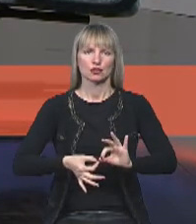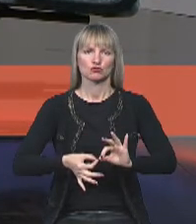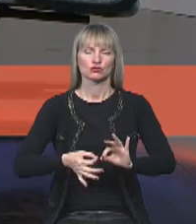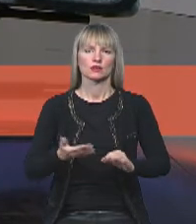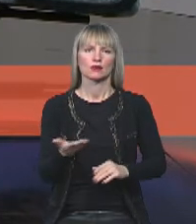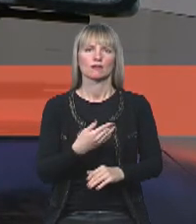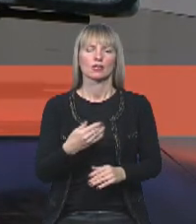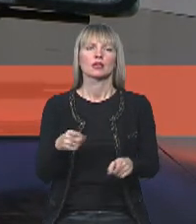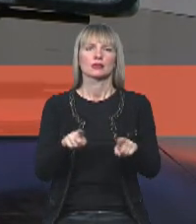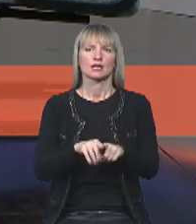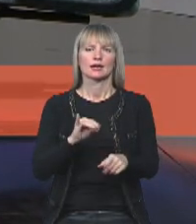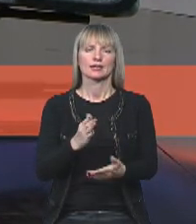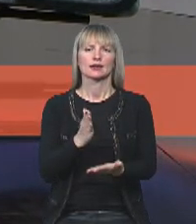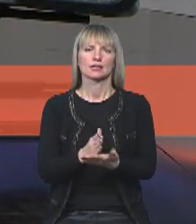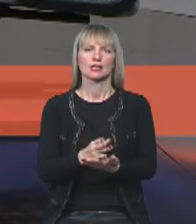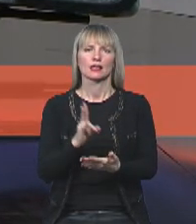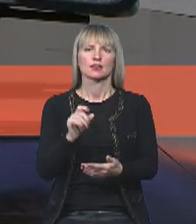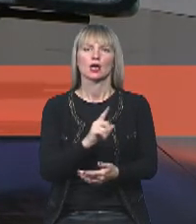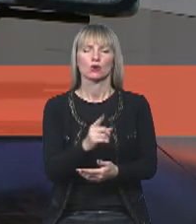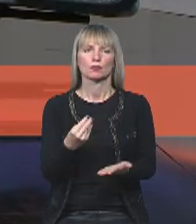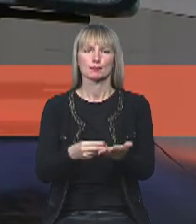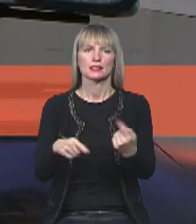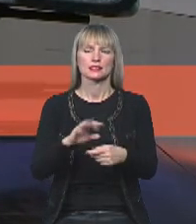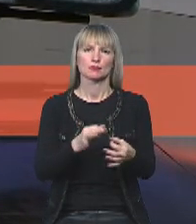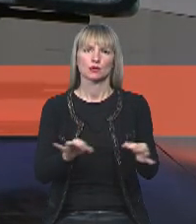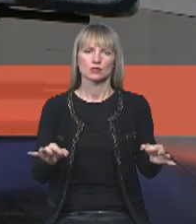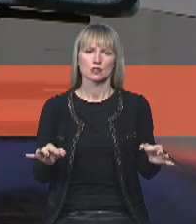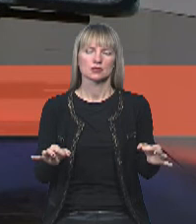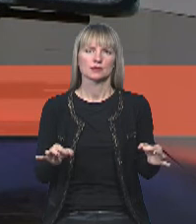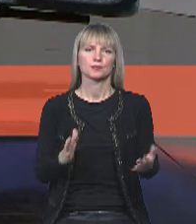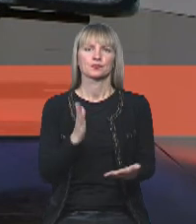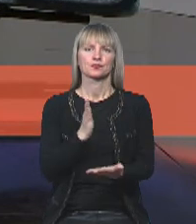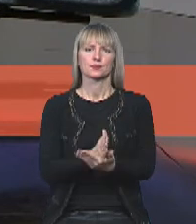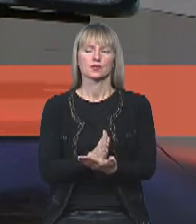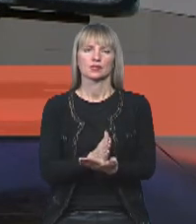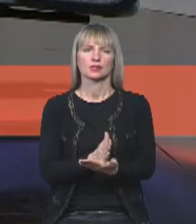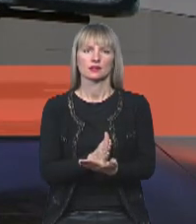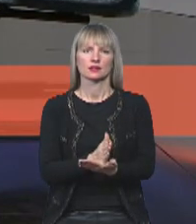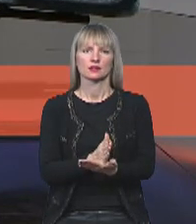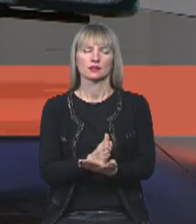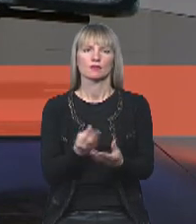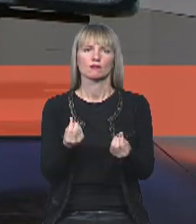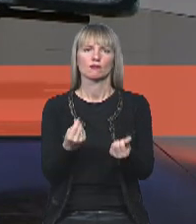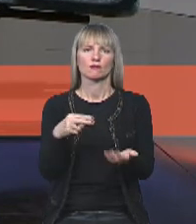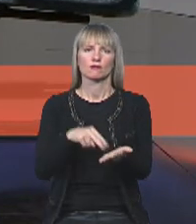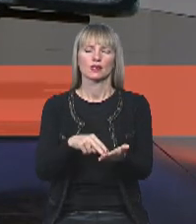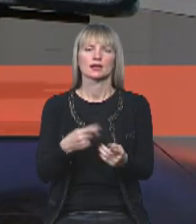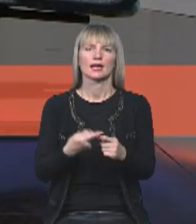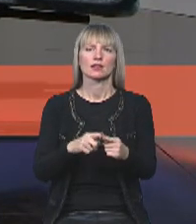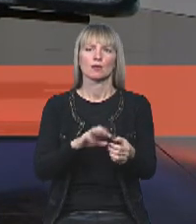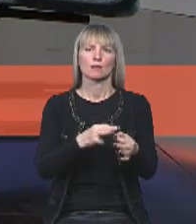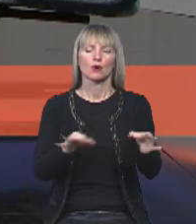мене вибачте, але воно так і є. Давайте і на кожному із бізнес-процесів є вартість цього бізнес-процесу,